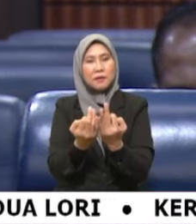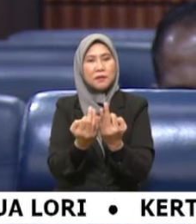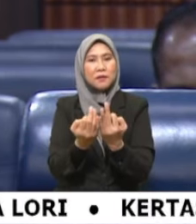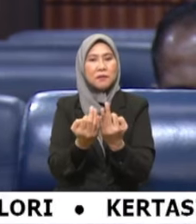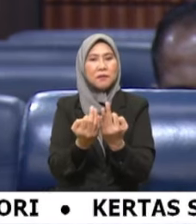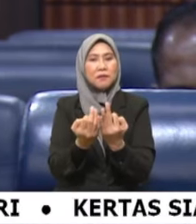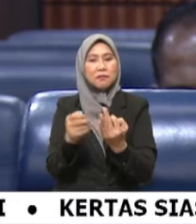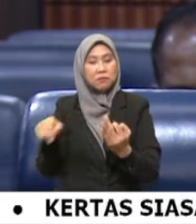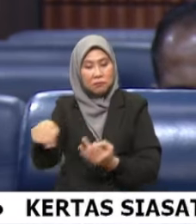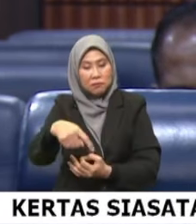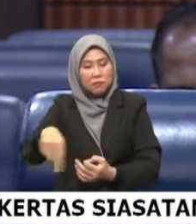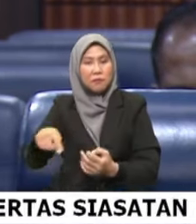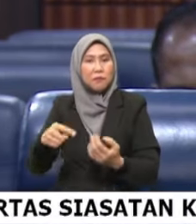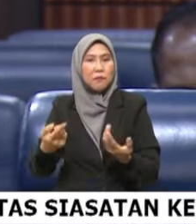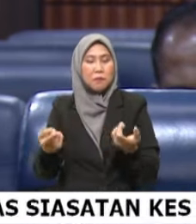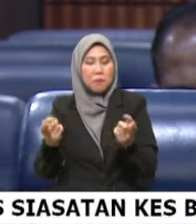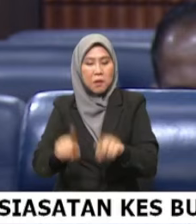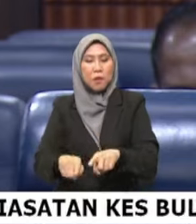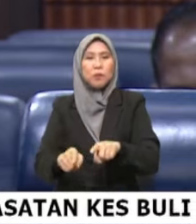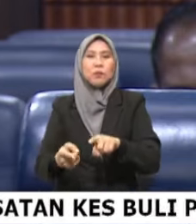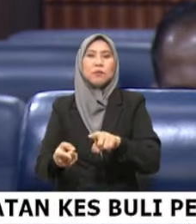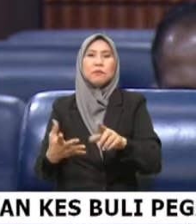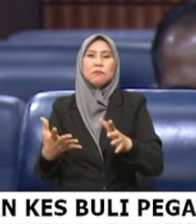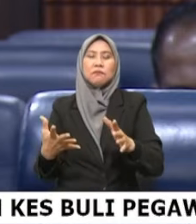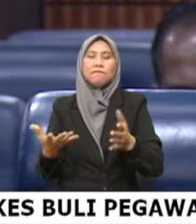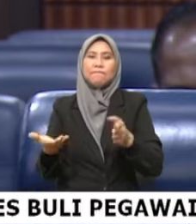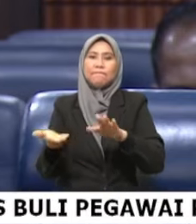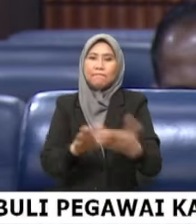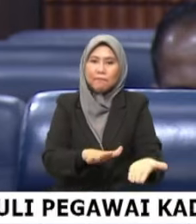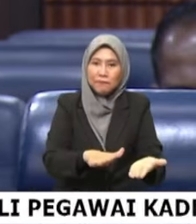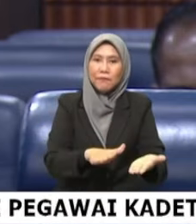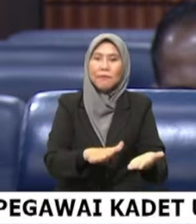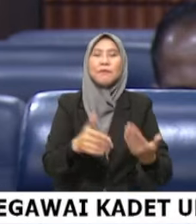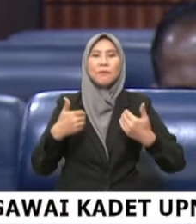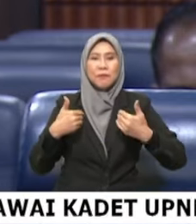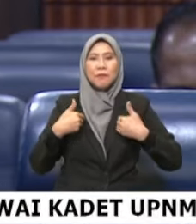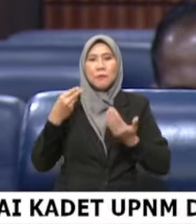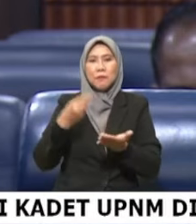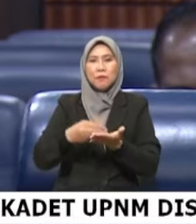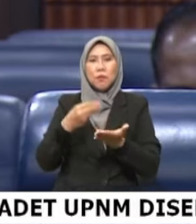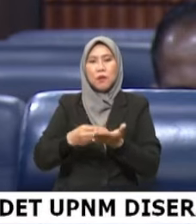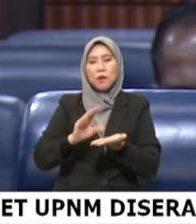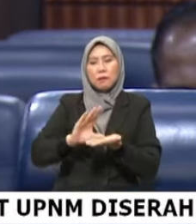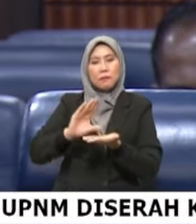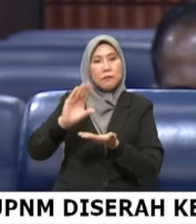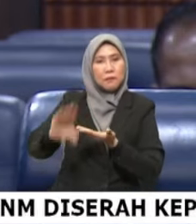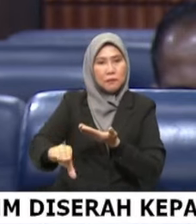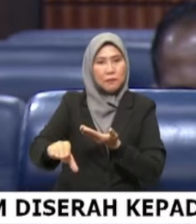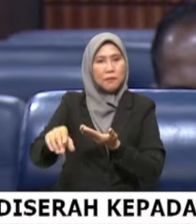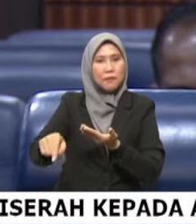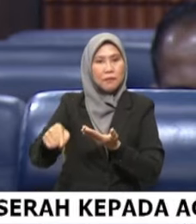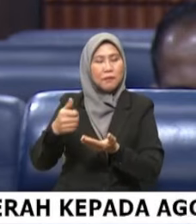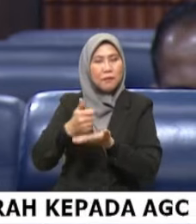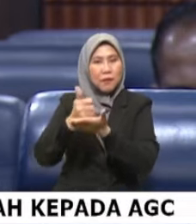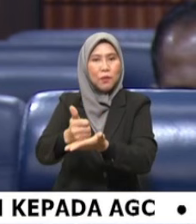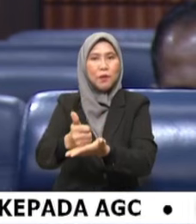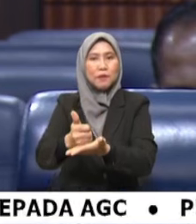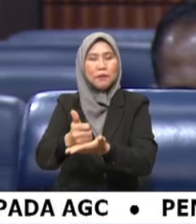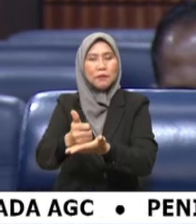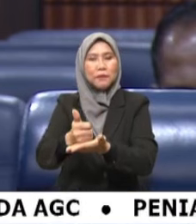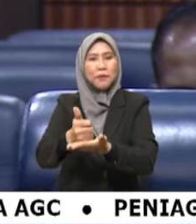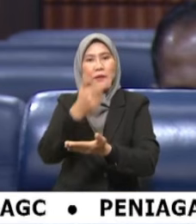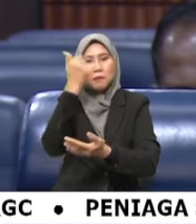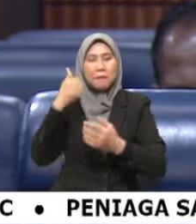mereka akan dibantu di bawah kumpulan wan amanah bantuan mangsa serangan binatang